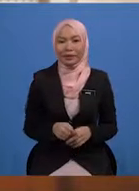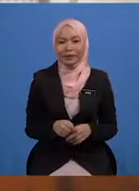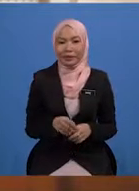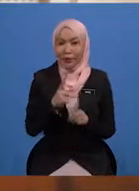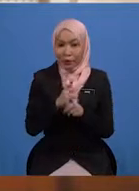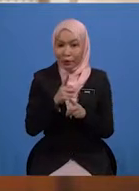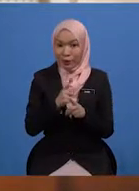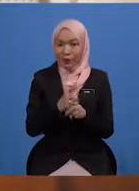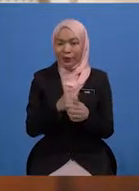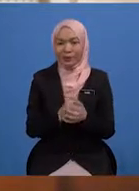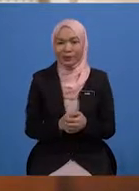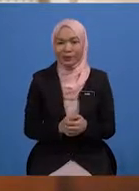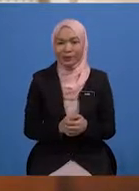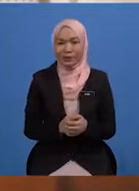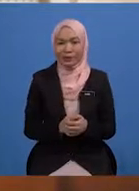bersungguh-sungguh.